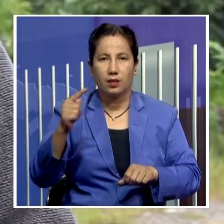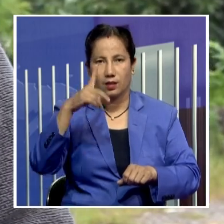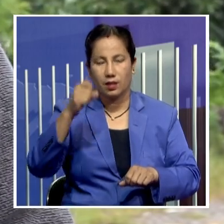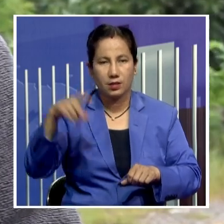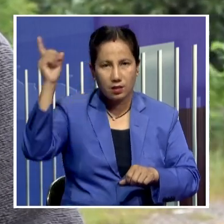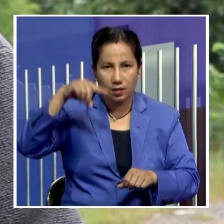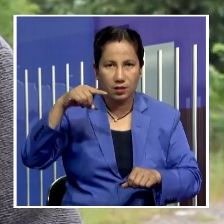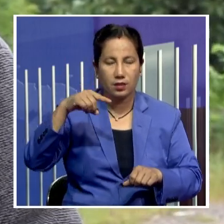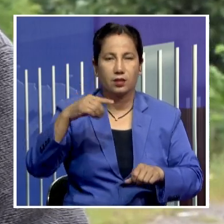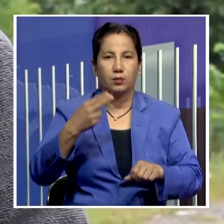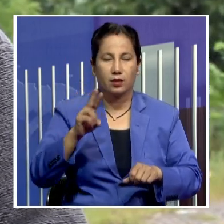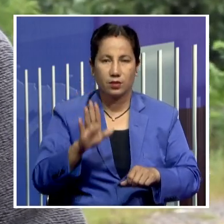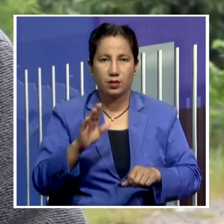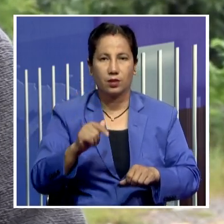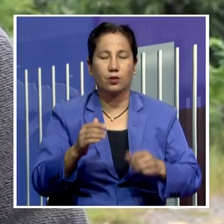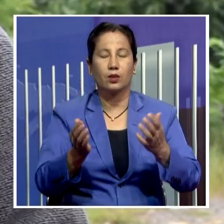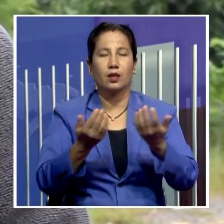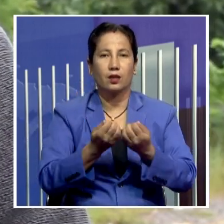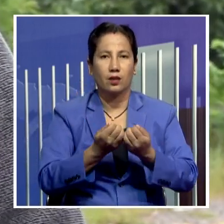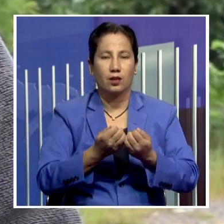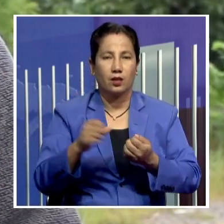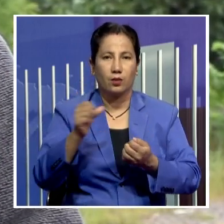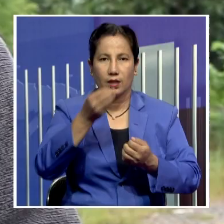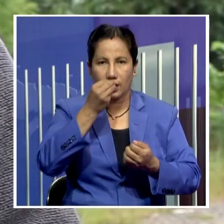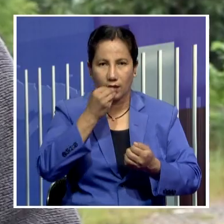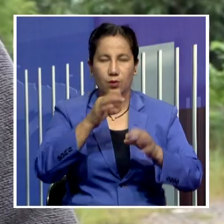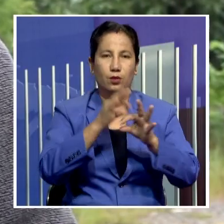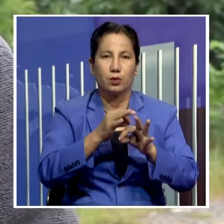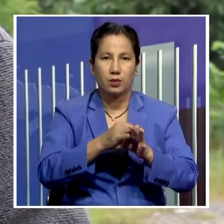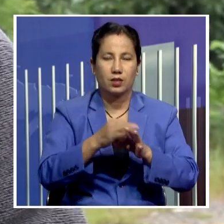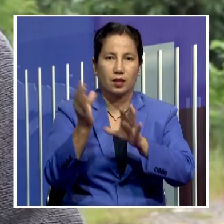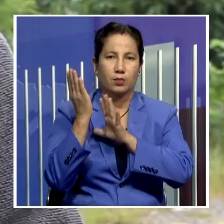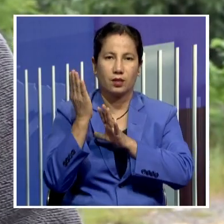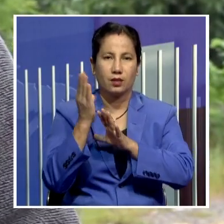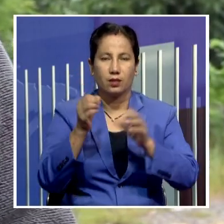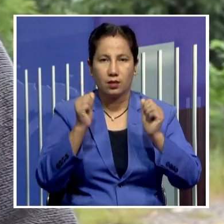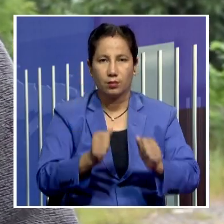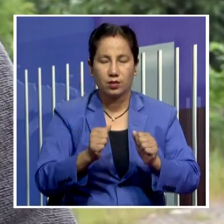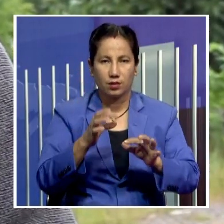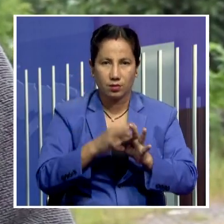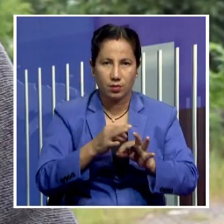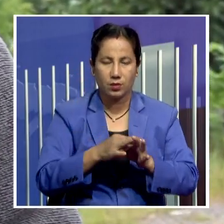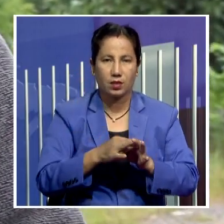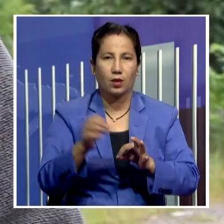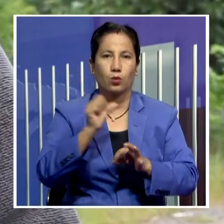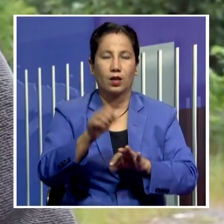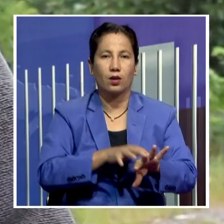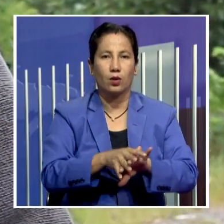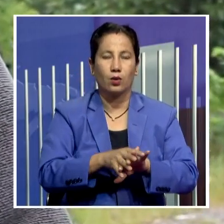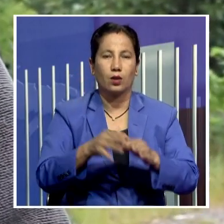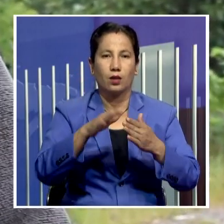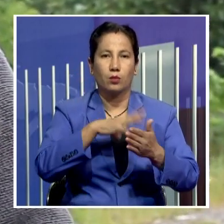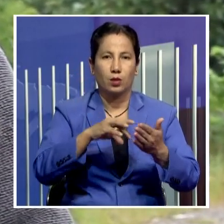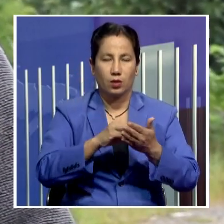क्षति भइरहेको छ, उहाँहरूलाई के गर्दा जस्तो उहाँहरूलाई खानपिनको व्यवस्थापन, त्यसपछि बसोबासको व्यवस्थापन, अब उहाँहरूका